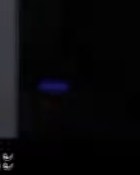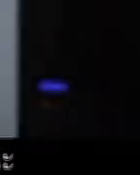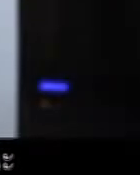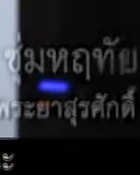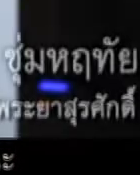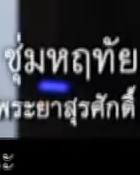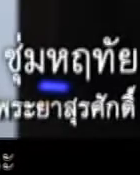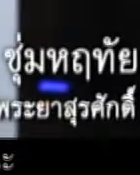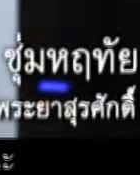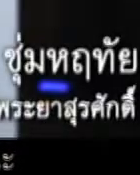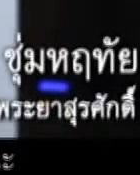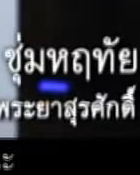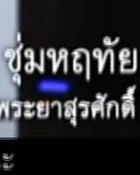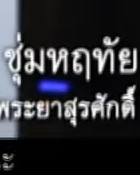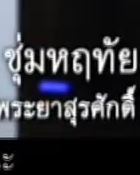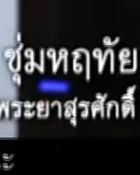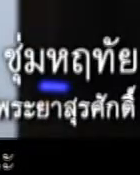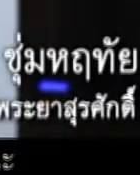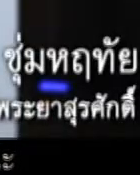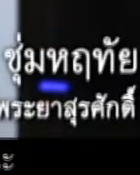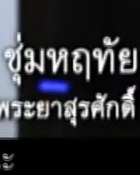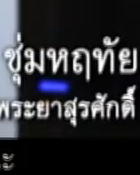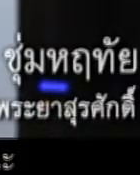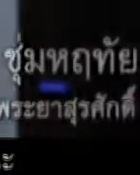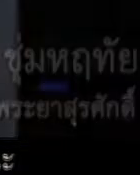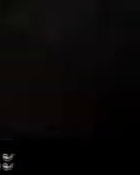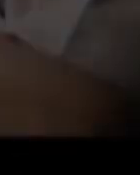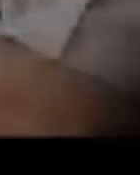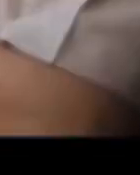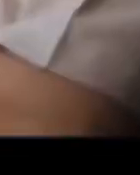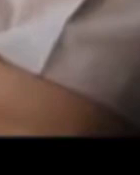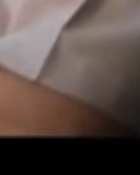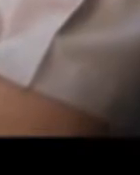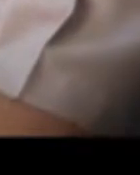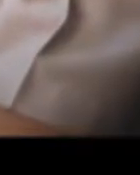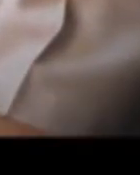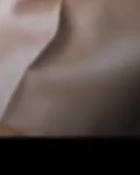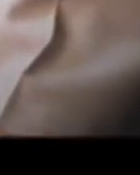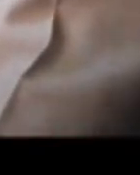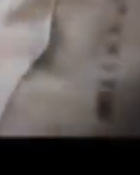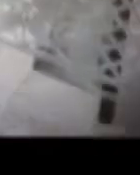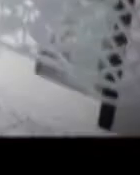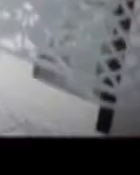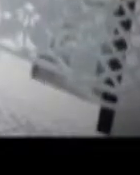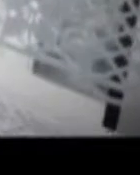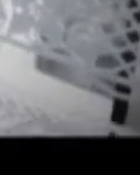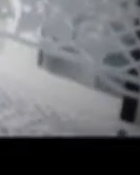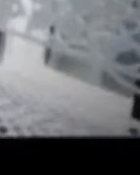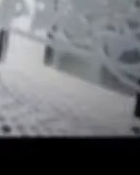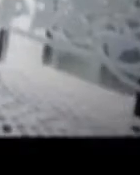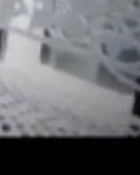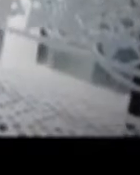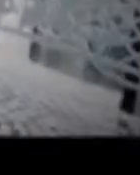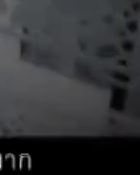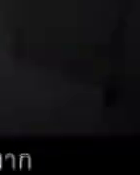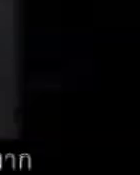องแต่ส่วนหนึ่งที่เราทำได้เราภูมิใจคือแบบเรามีงานทำนะหน้าที่การงานที่ค่อนข้างมั่นคงดูแลชีวิตตั